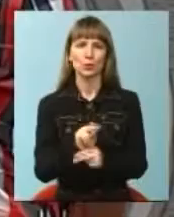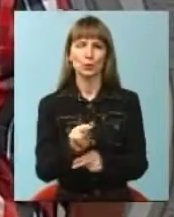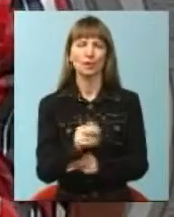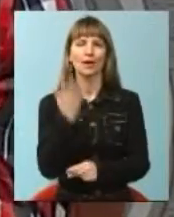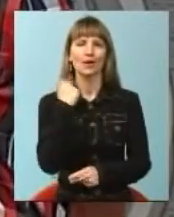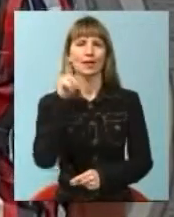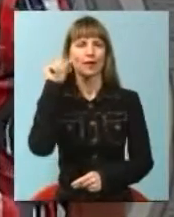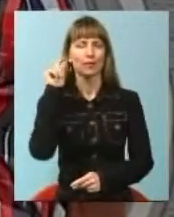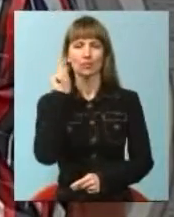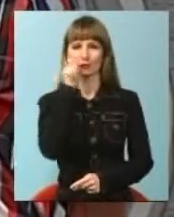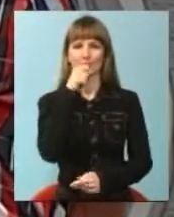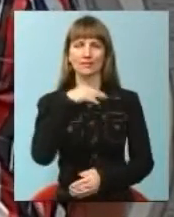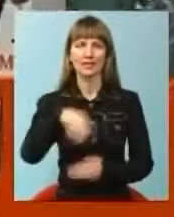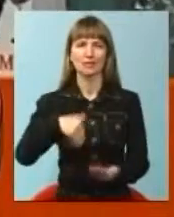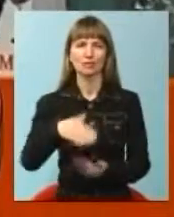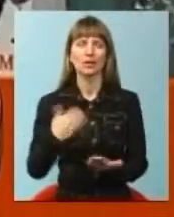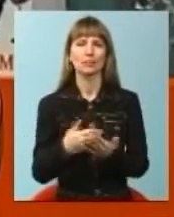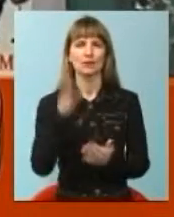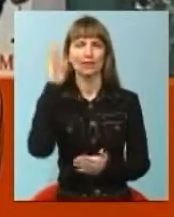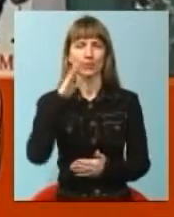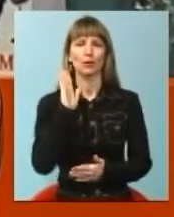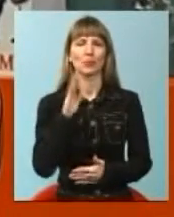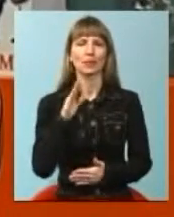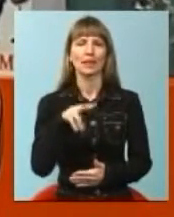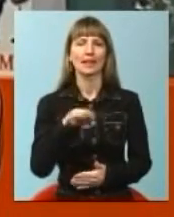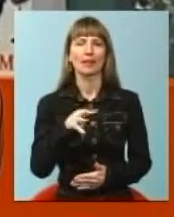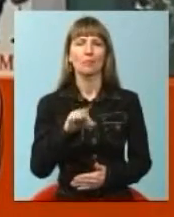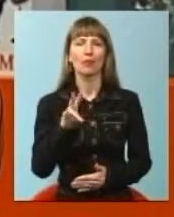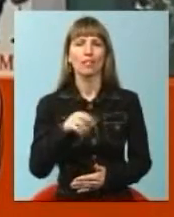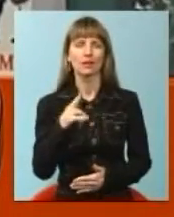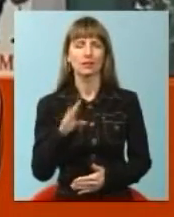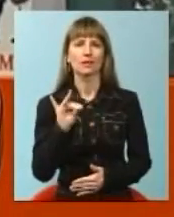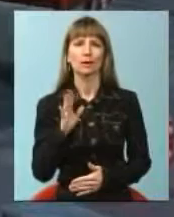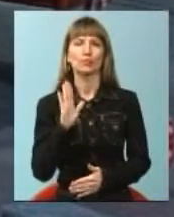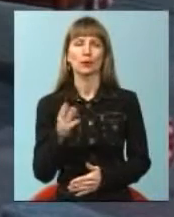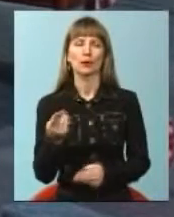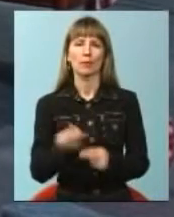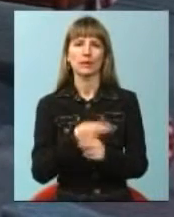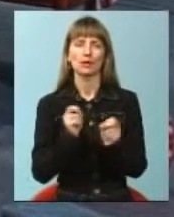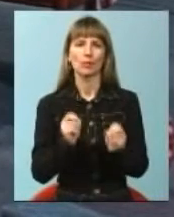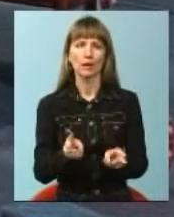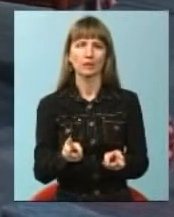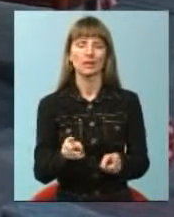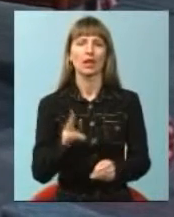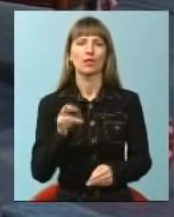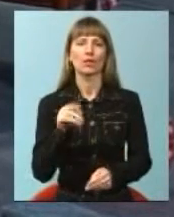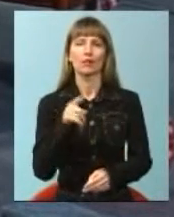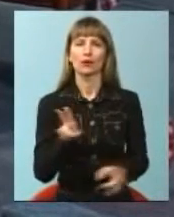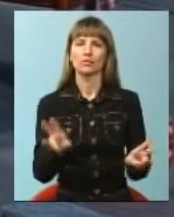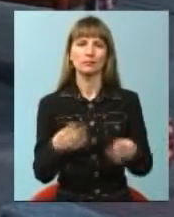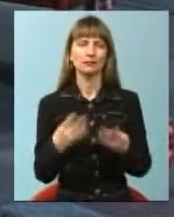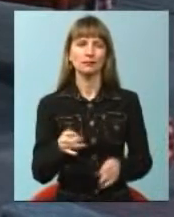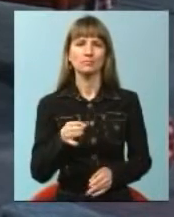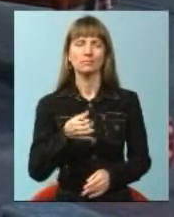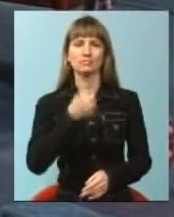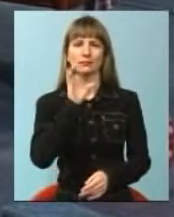коли лимонну кислоту розмішати, наприклад, з водою, так буде лимонад. І таким чином він буде цілком безпечний. Ну, але ж все-таки його не треба